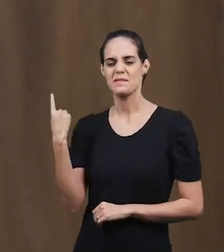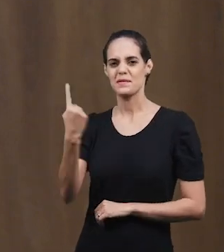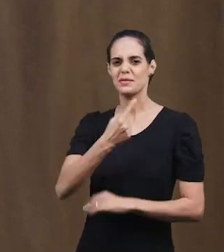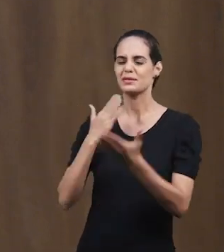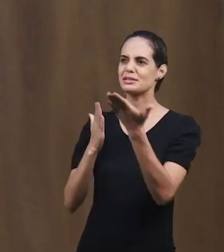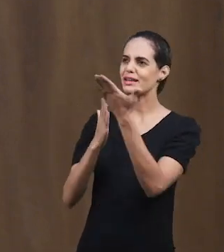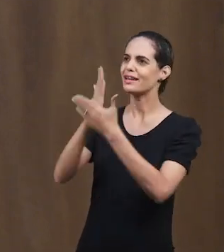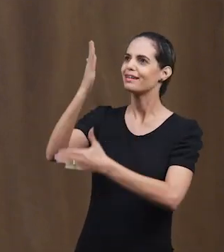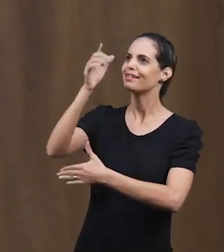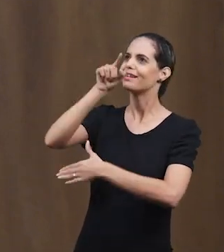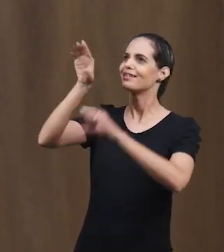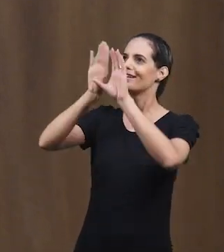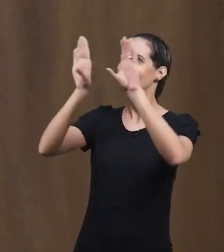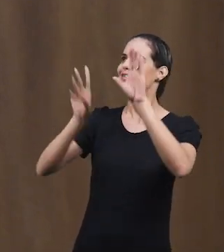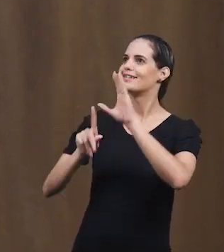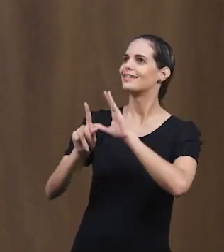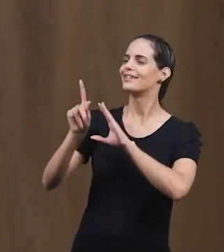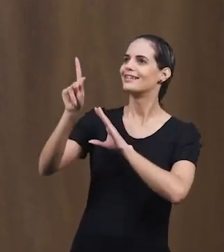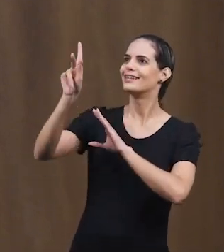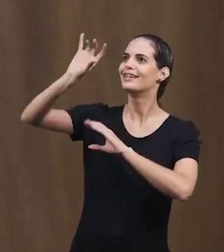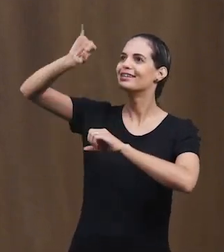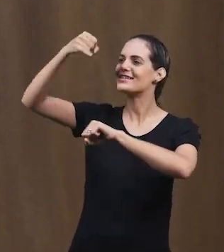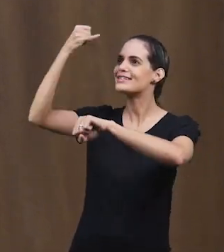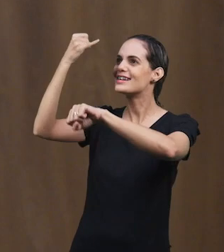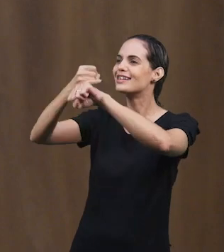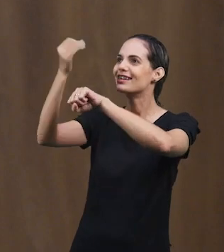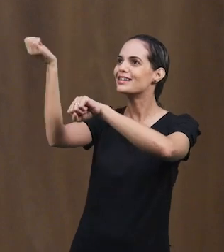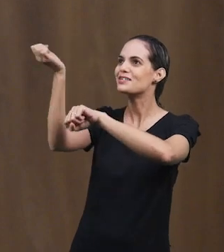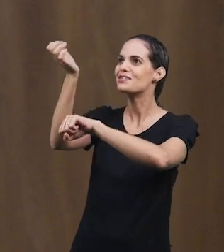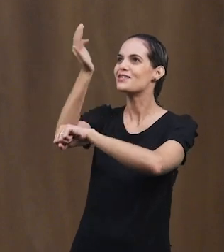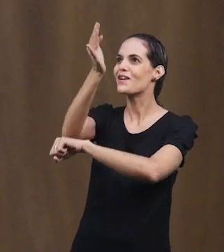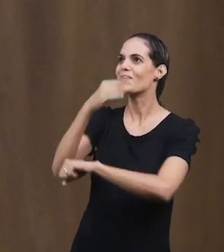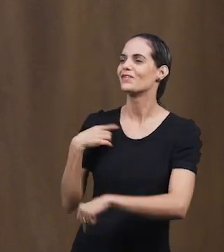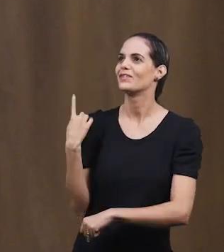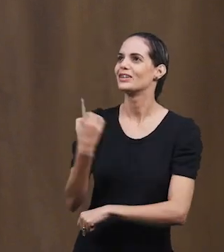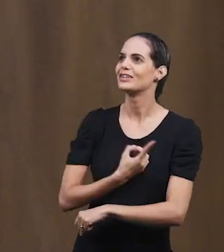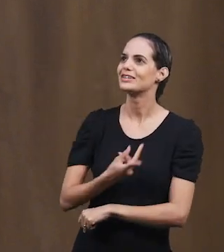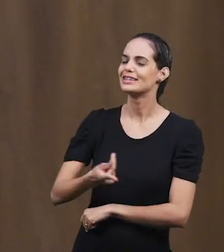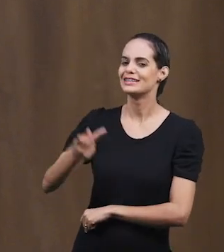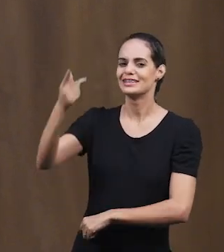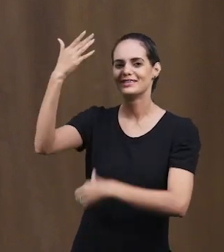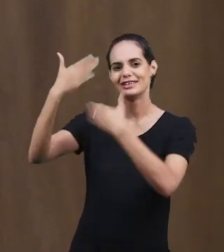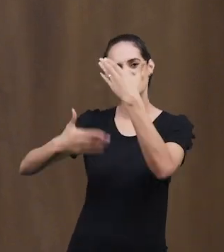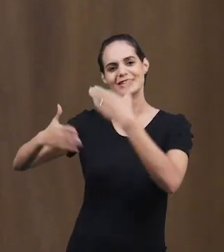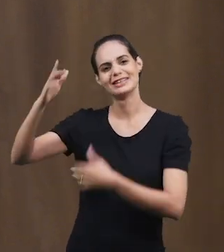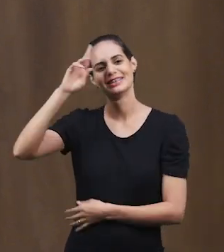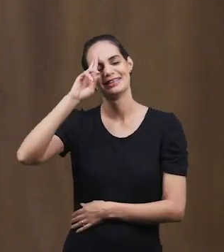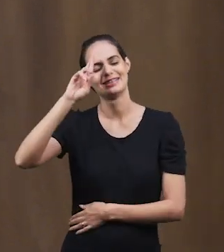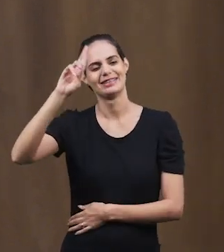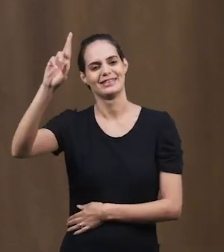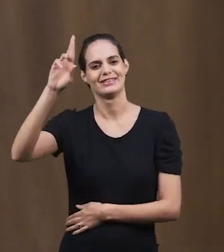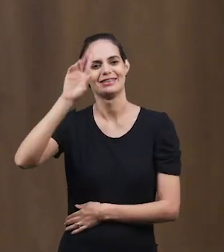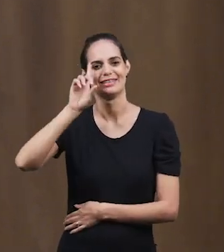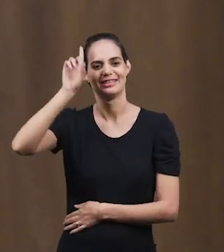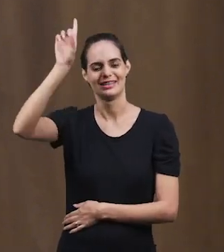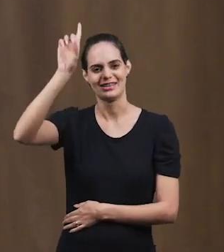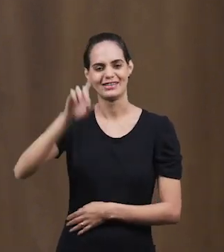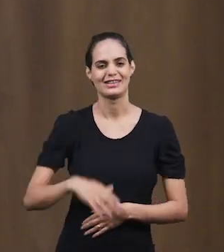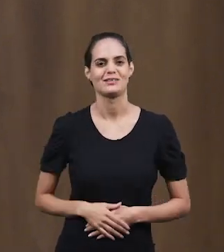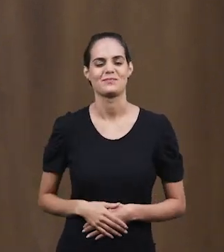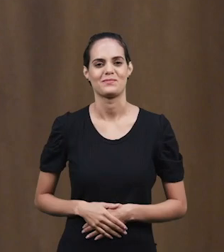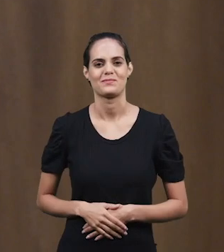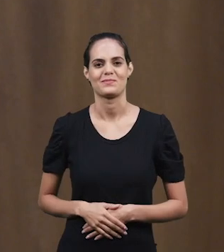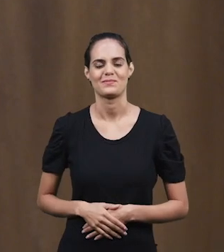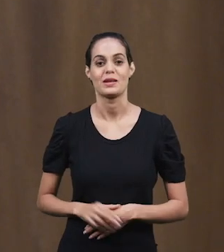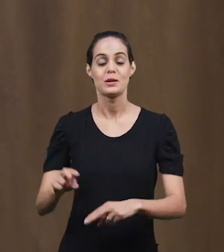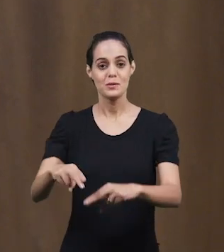entrer dans la nouvelle Jérusalem céleste, où nous serons éternellement dans la présence de notre Dieu. Et